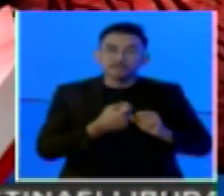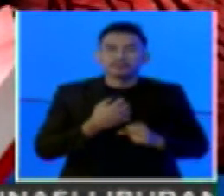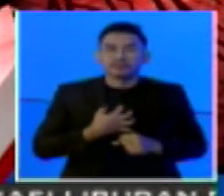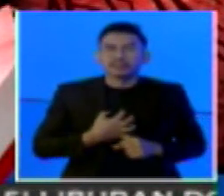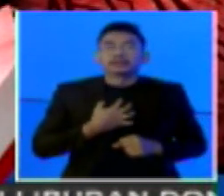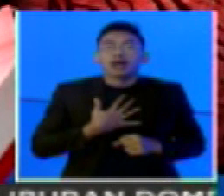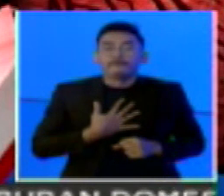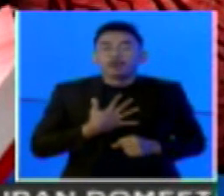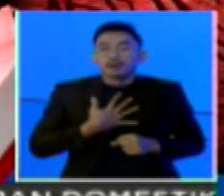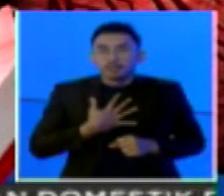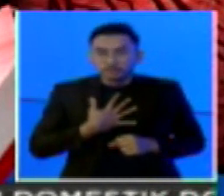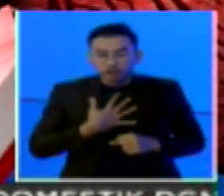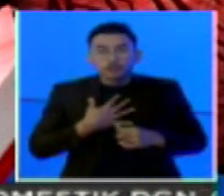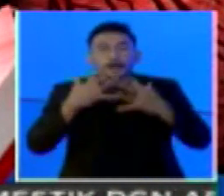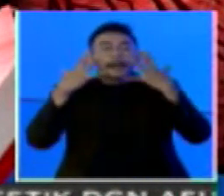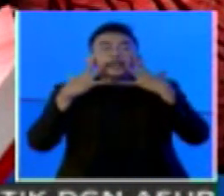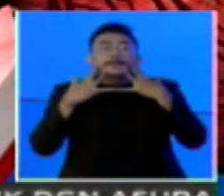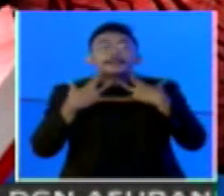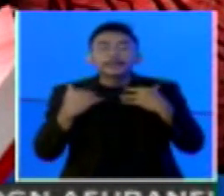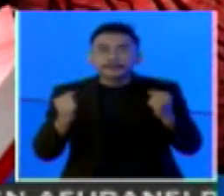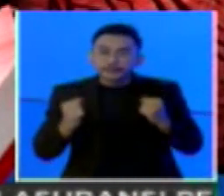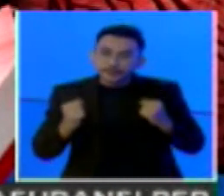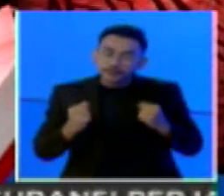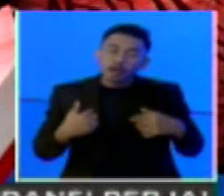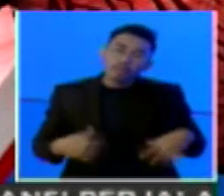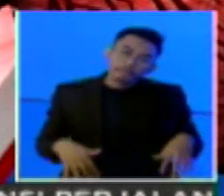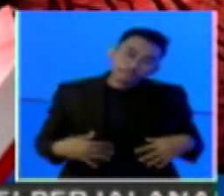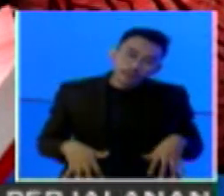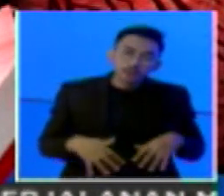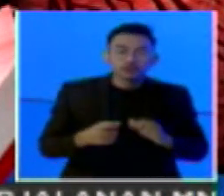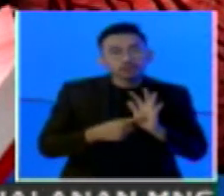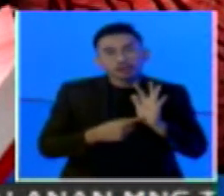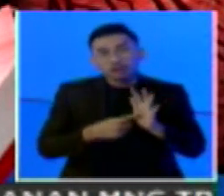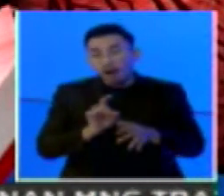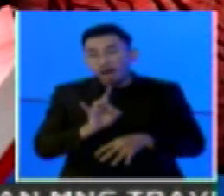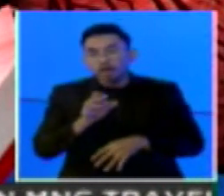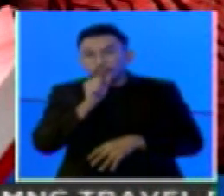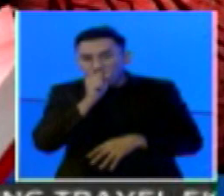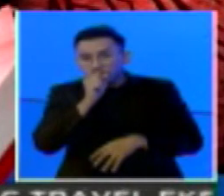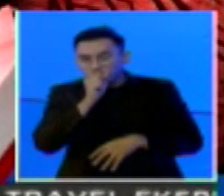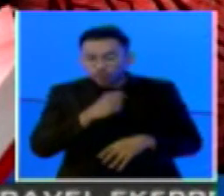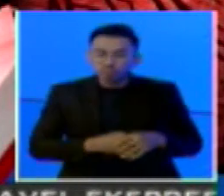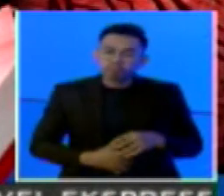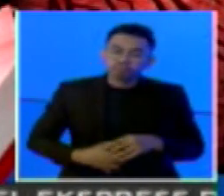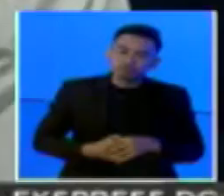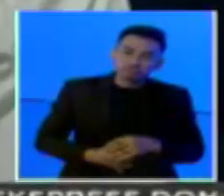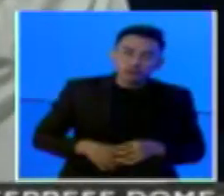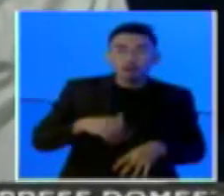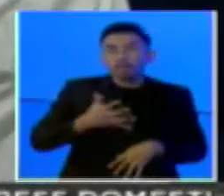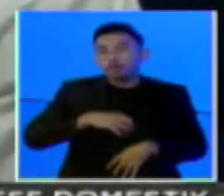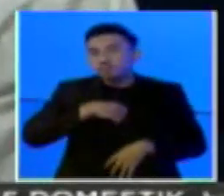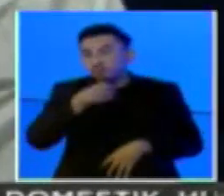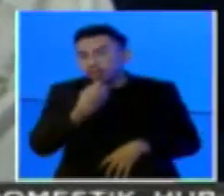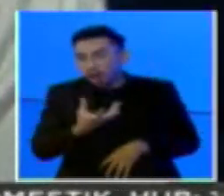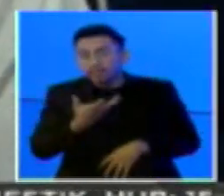terasa lemas. Pada beberapa orang muncul gejala lain seperti batuk, mual, muntah dan sering terjadi pada wanita. Ring itu